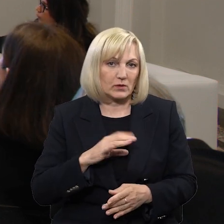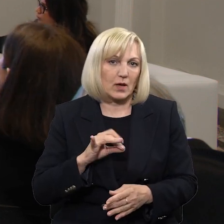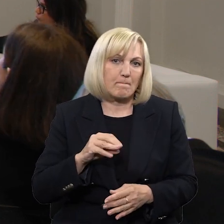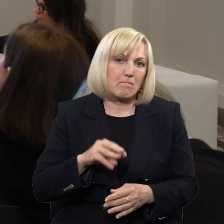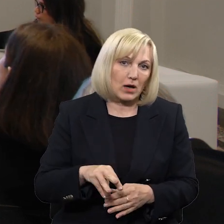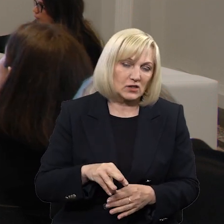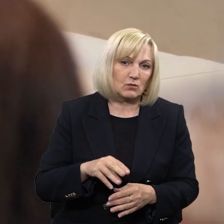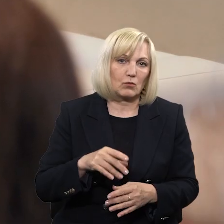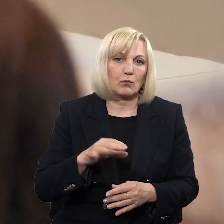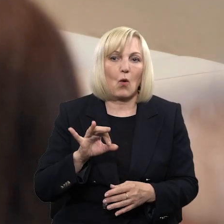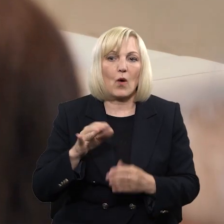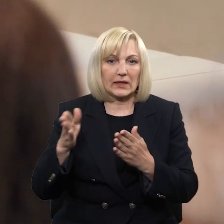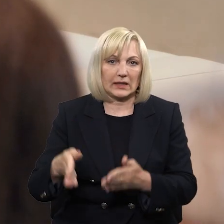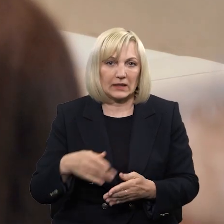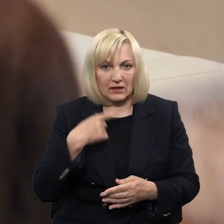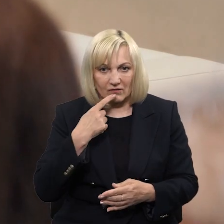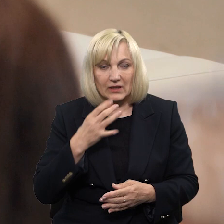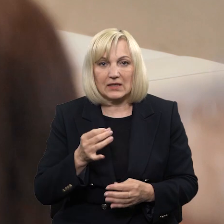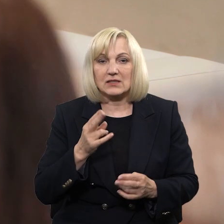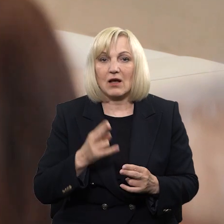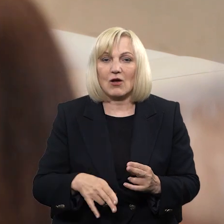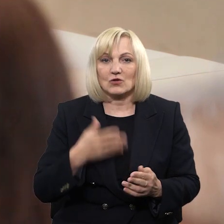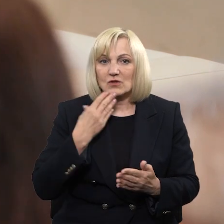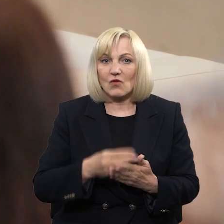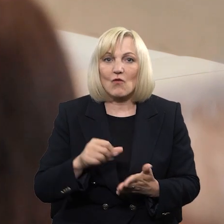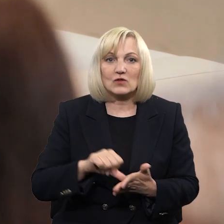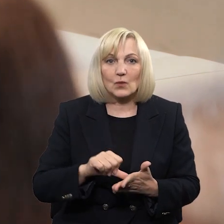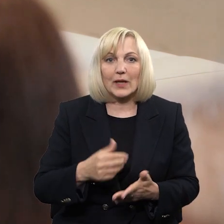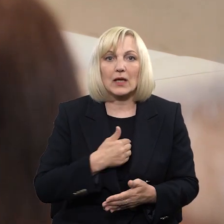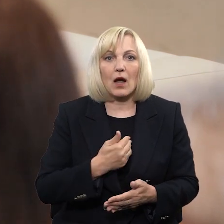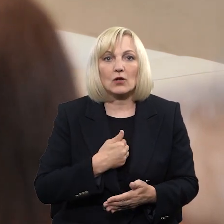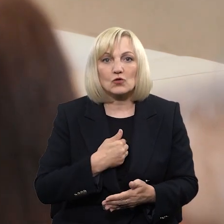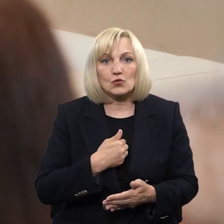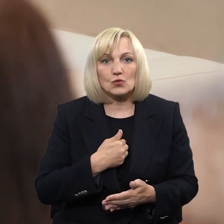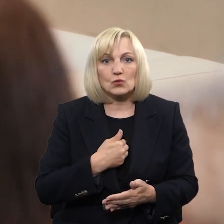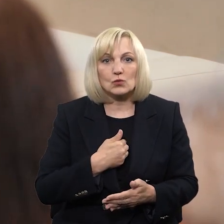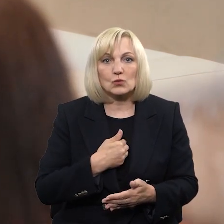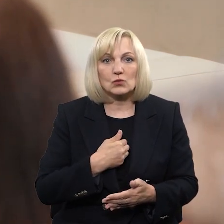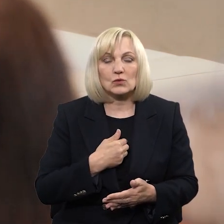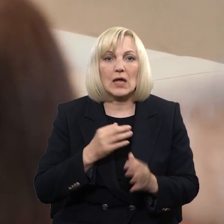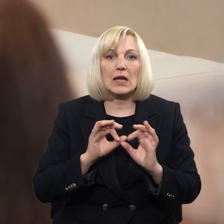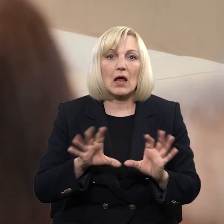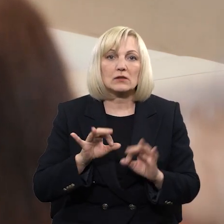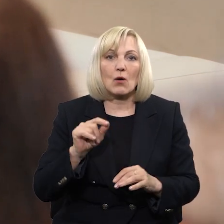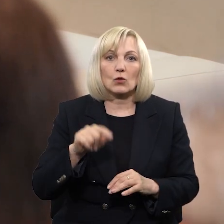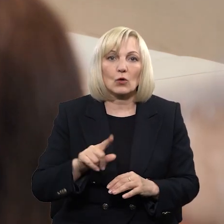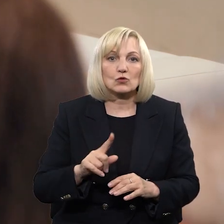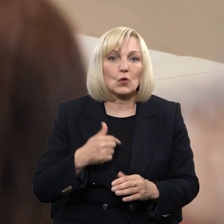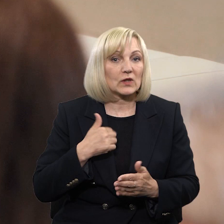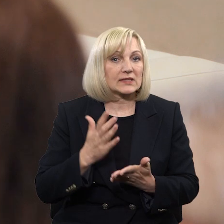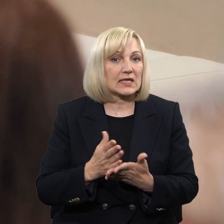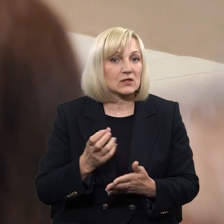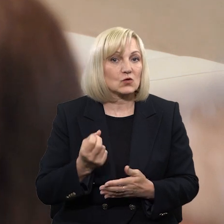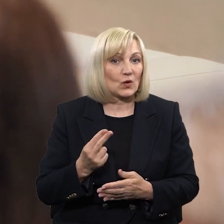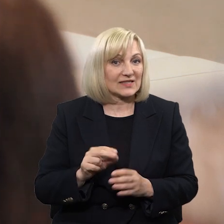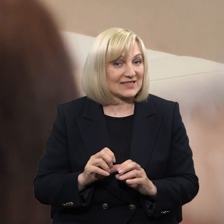и по максимуму про них говорить Ну и закончить свое выступление Я бы хотела рассказывать о том что у нас